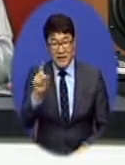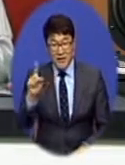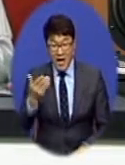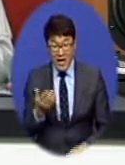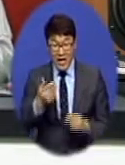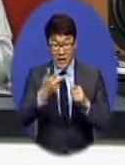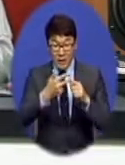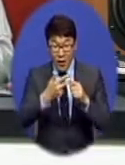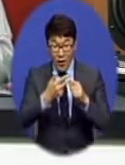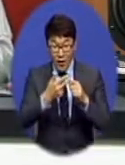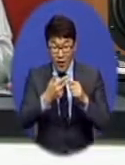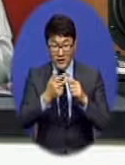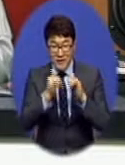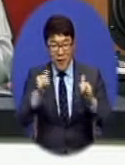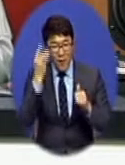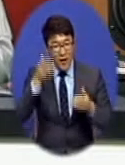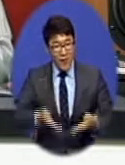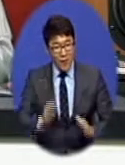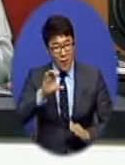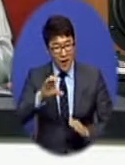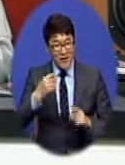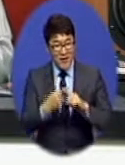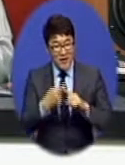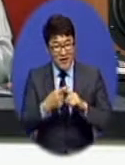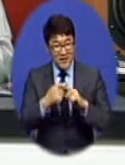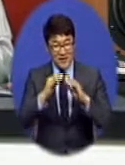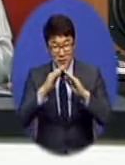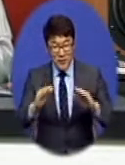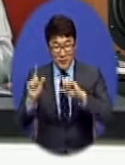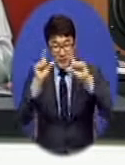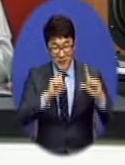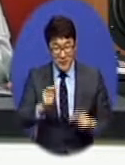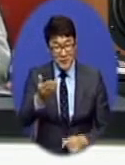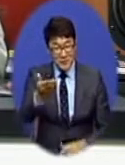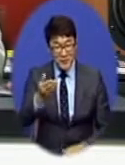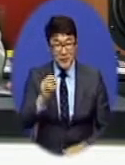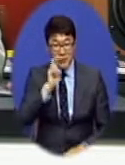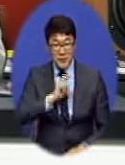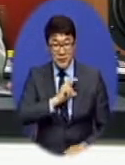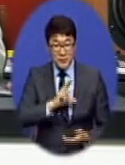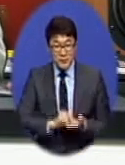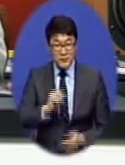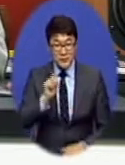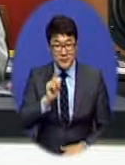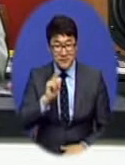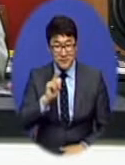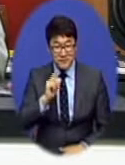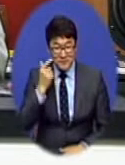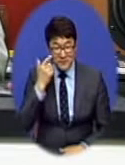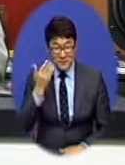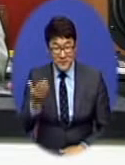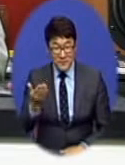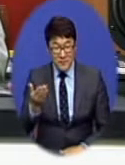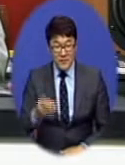조원영님의 예. 오리지널 고향 전주에 예. 사는 예. 양은아님. 네. 예, 어떤 노래 신청하실래요? 짐이